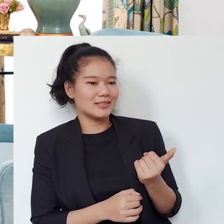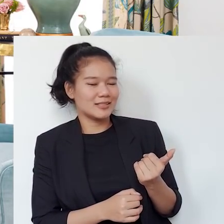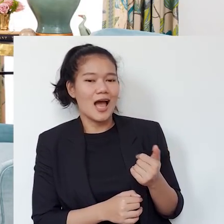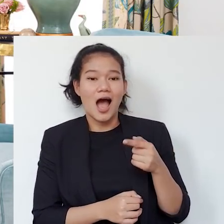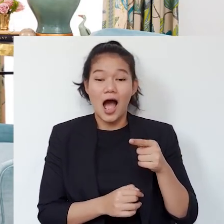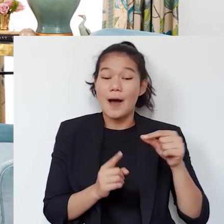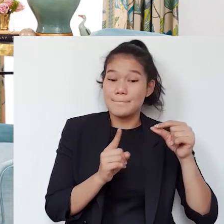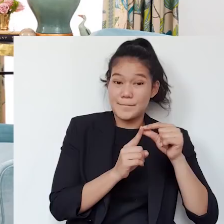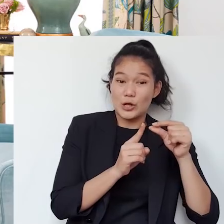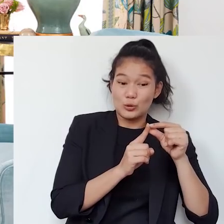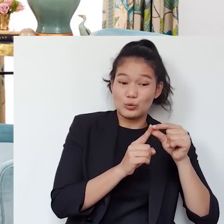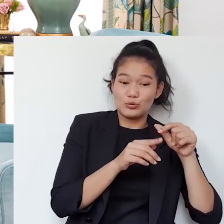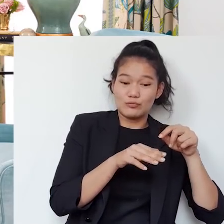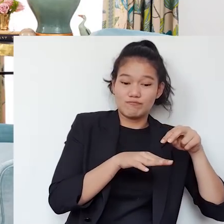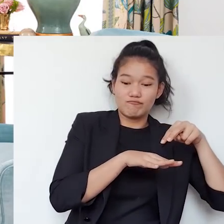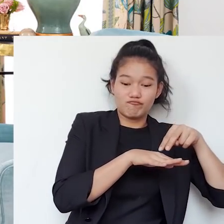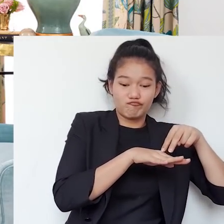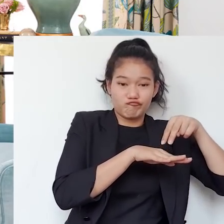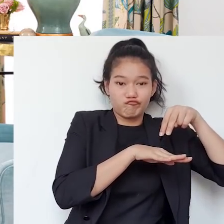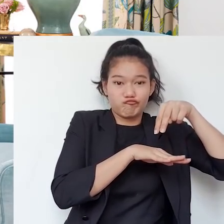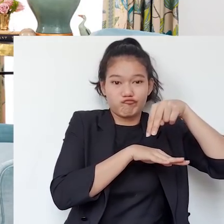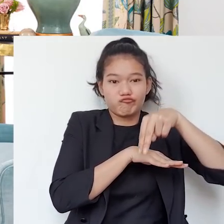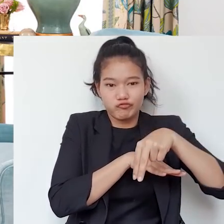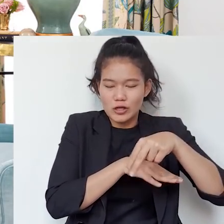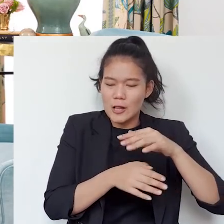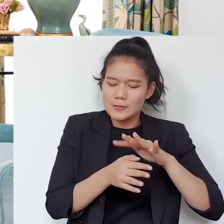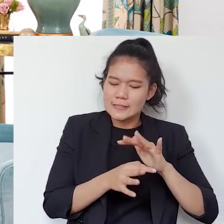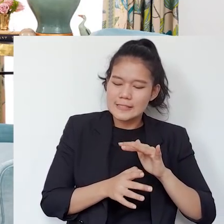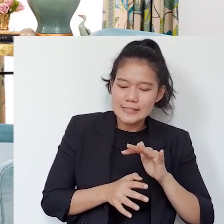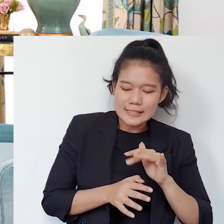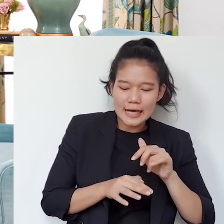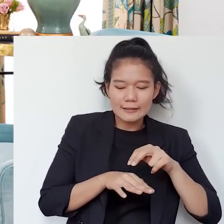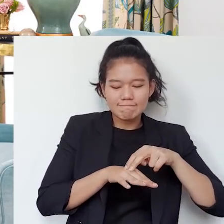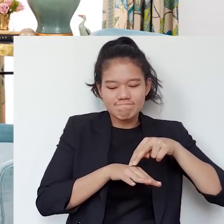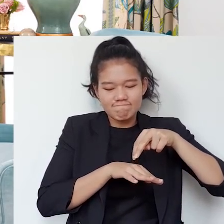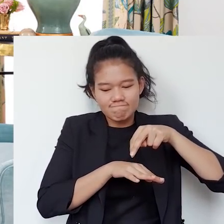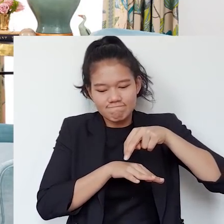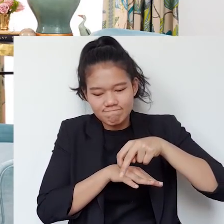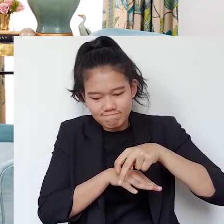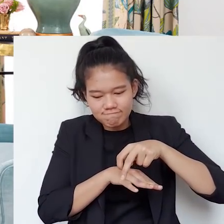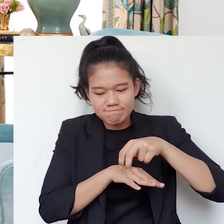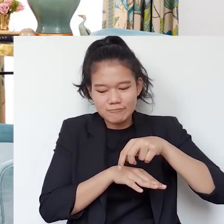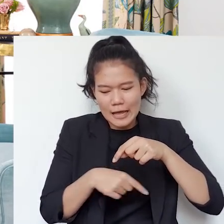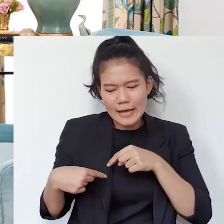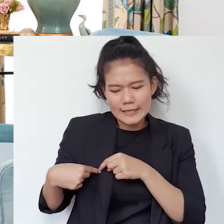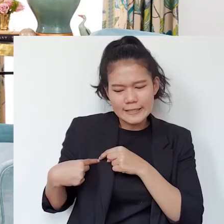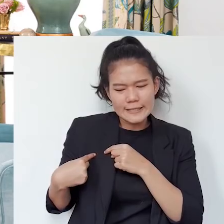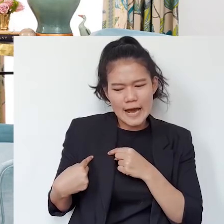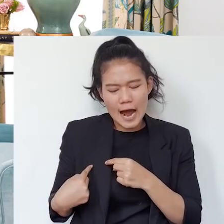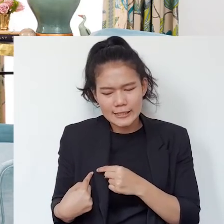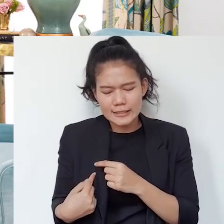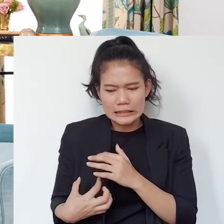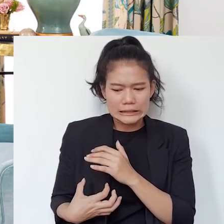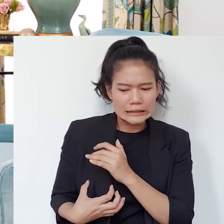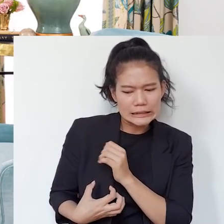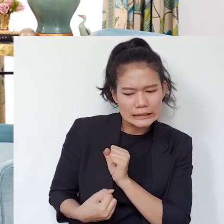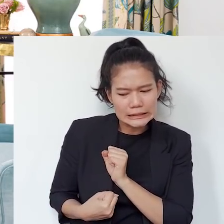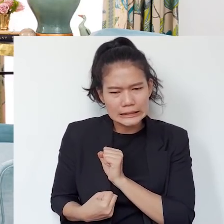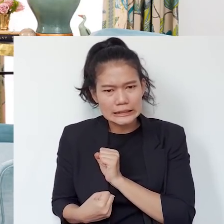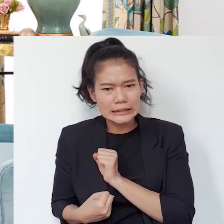tadinya turun melangkah sedikit nampak yakin tetapi ternyata di dalam hatinya ada keraguan. Angin bertiup dan apa?